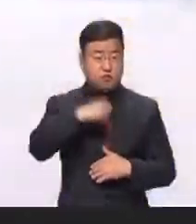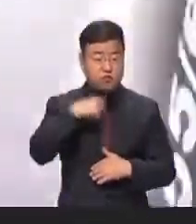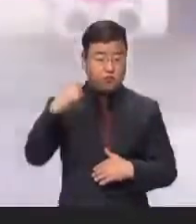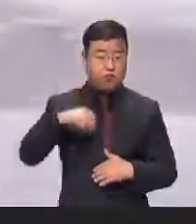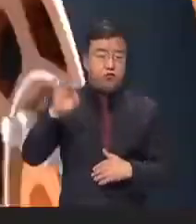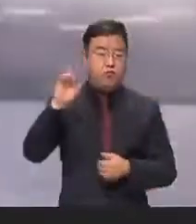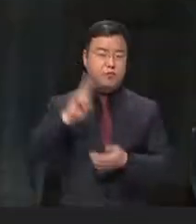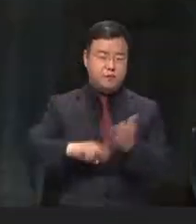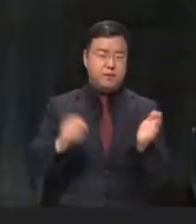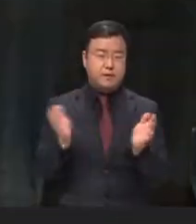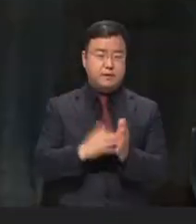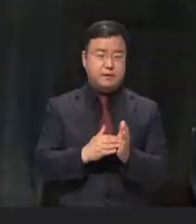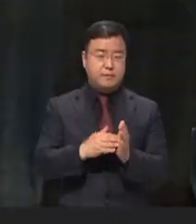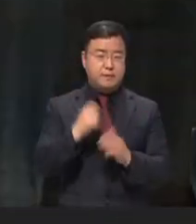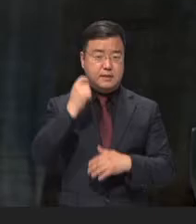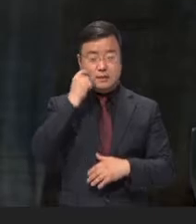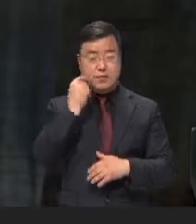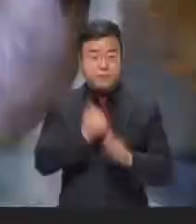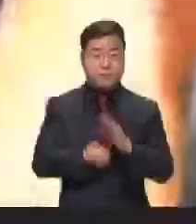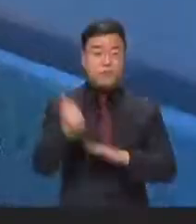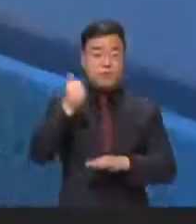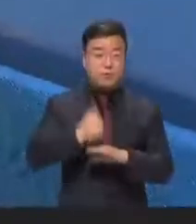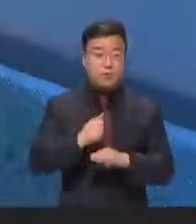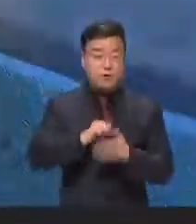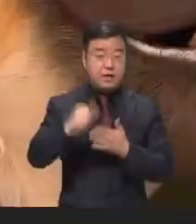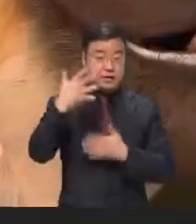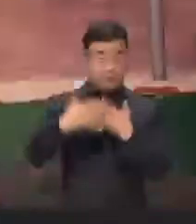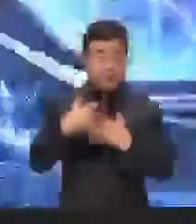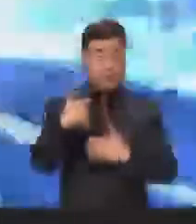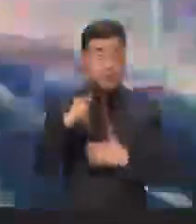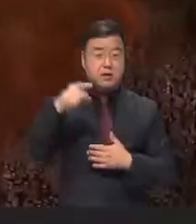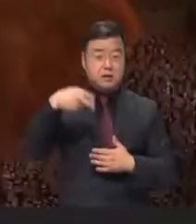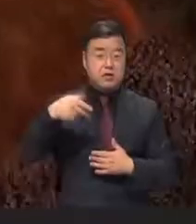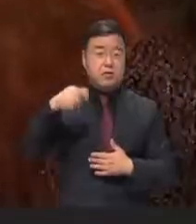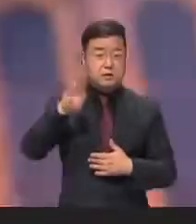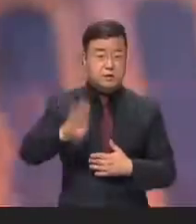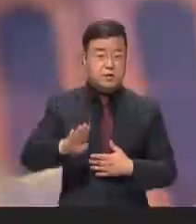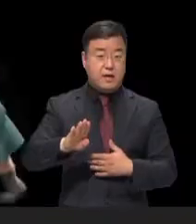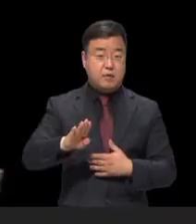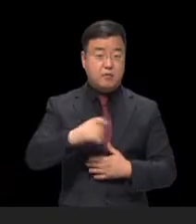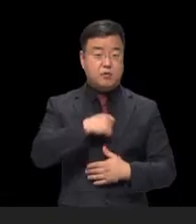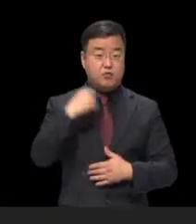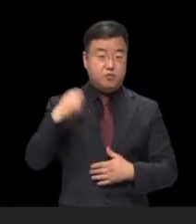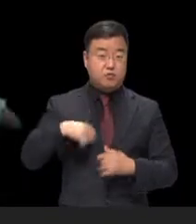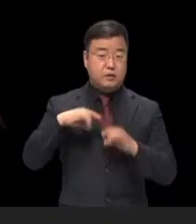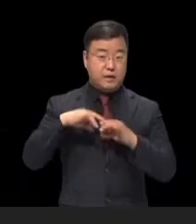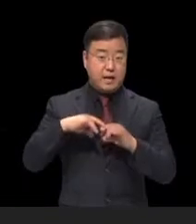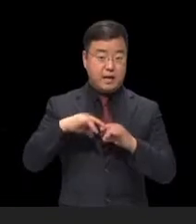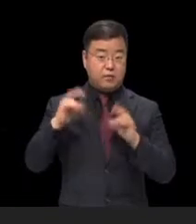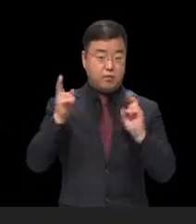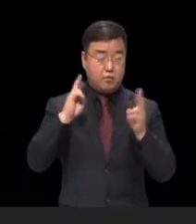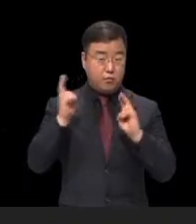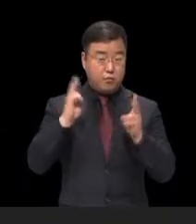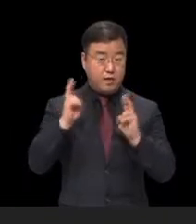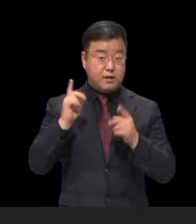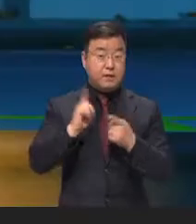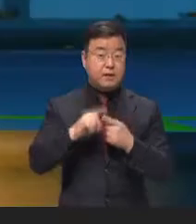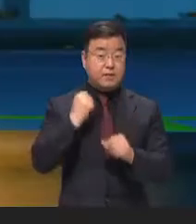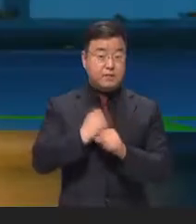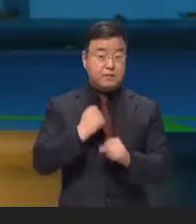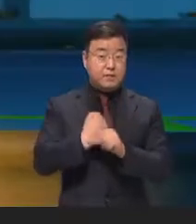팔려나갔습니다. 흥행에 성공한 애니메이션 너짭의 제작사는 중국 가전유통업체 수닝 유니버설 그룹에